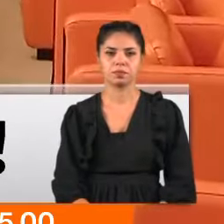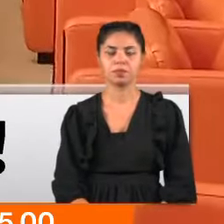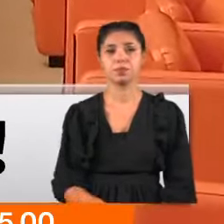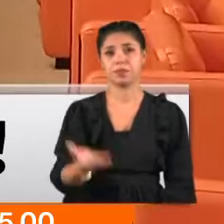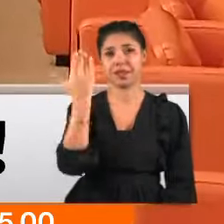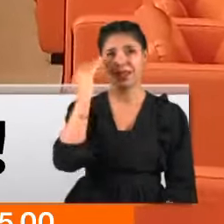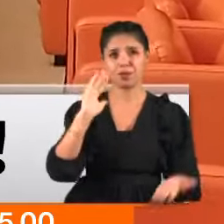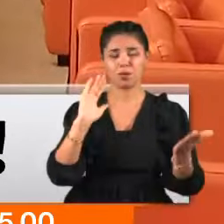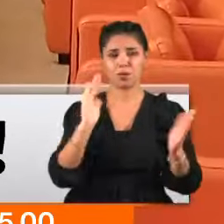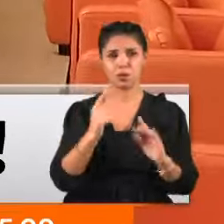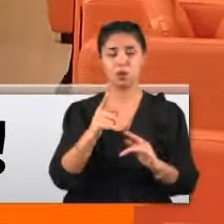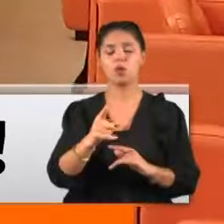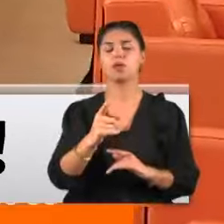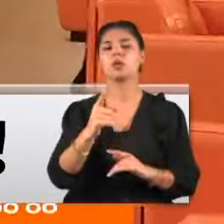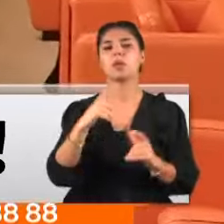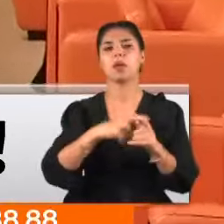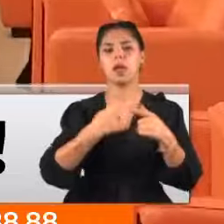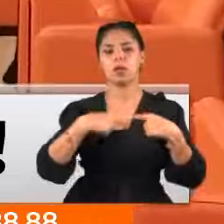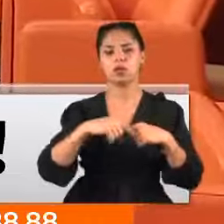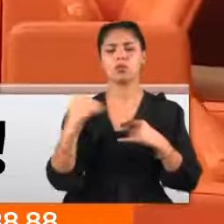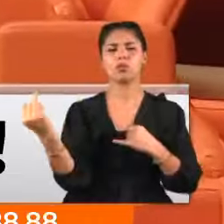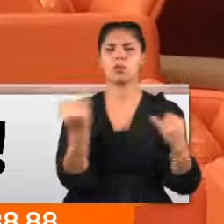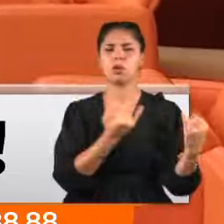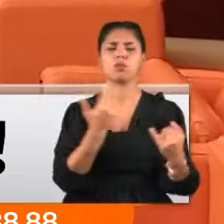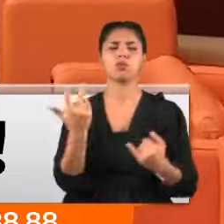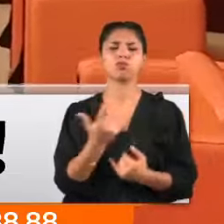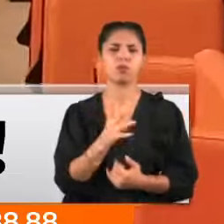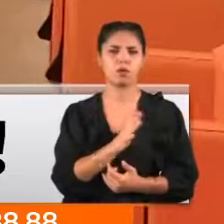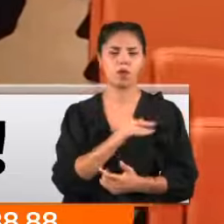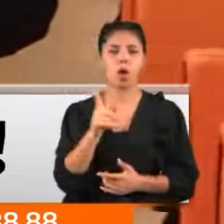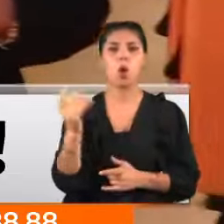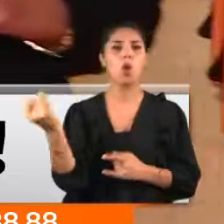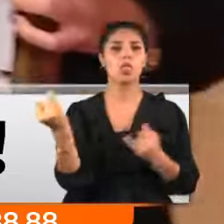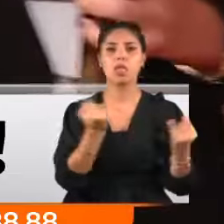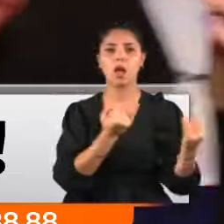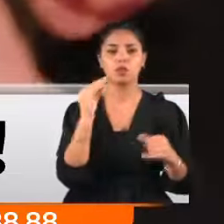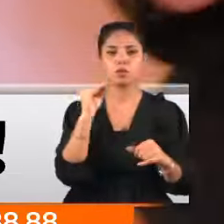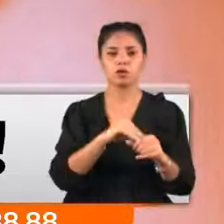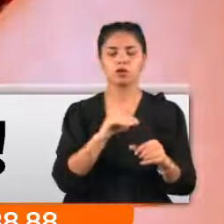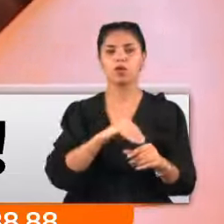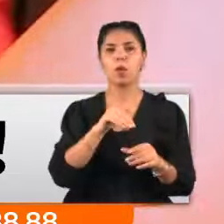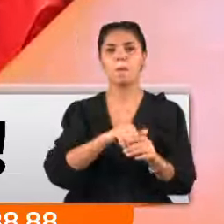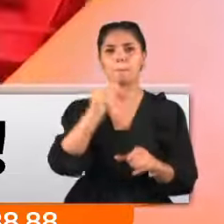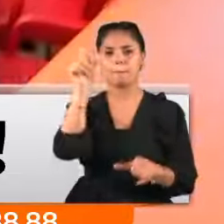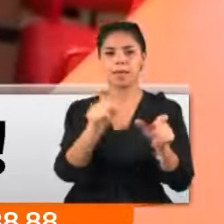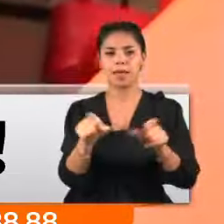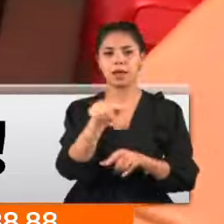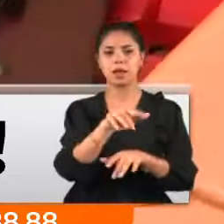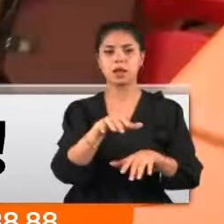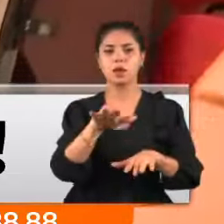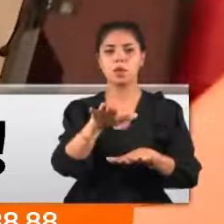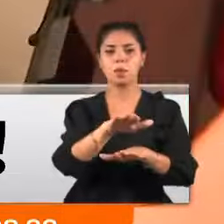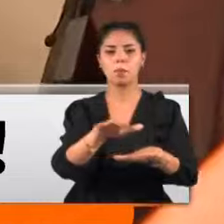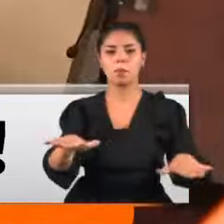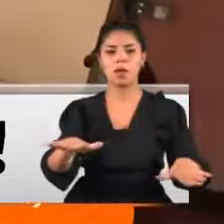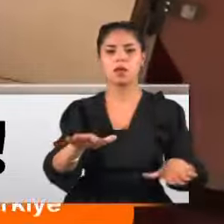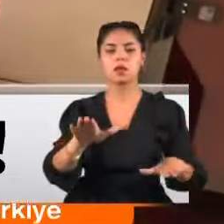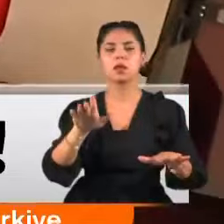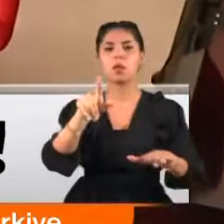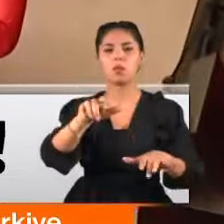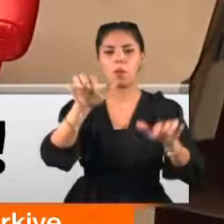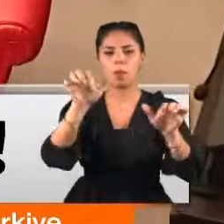Geçtiğimiz dönem genel kurulda hararetli tartışmalar eksik olmamıştı. O tartışmalar sırasında milletvekillerinin sıra kapaklarına vurmasıyla